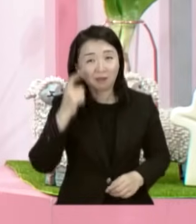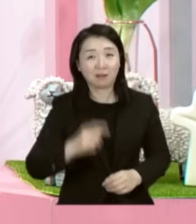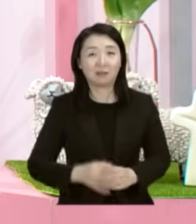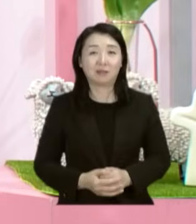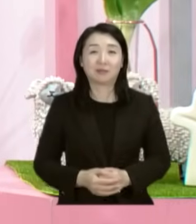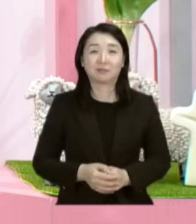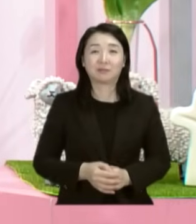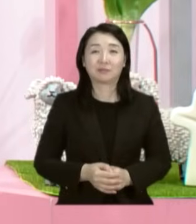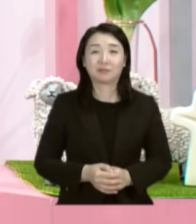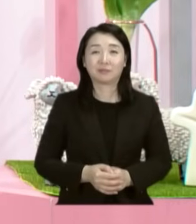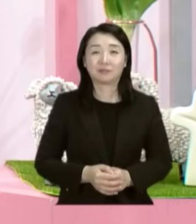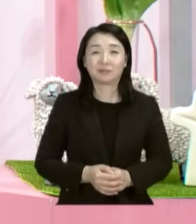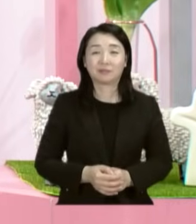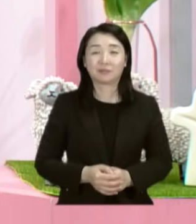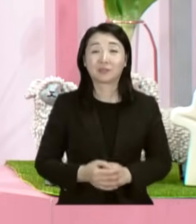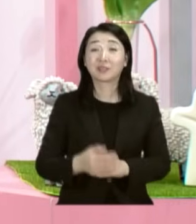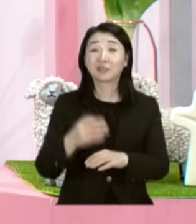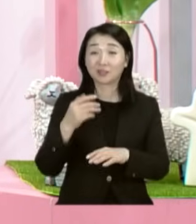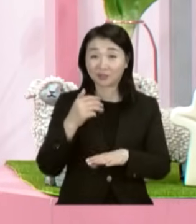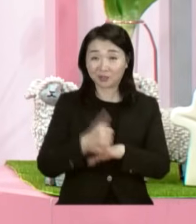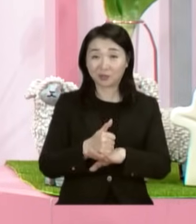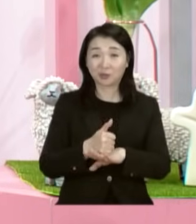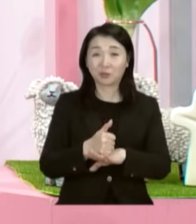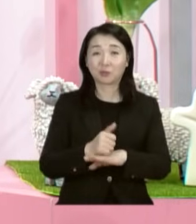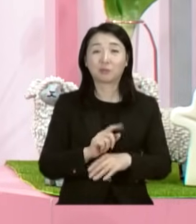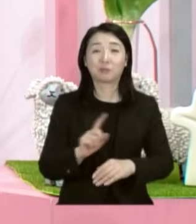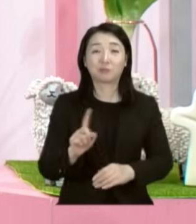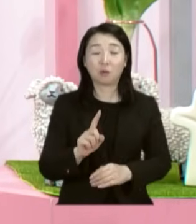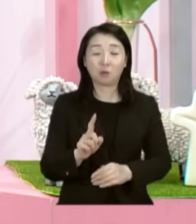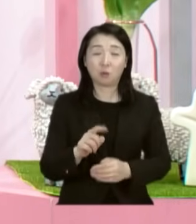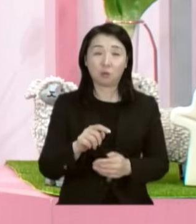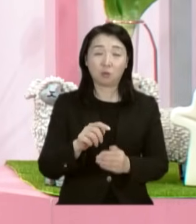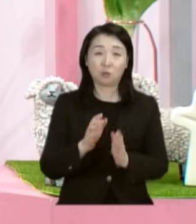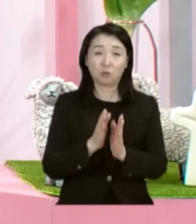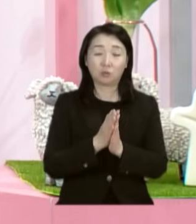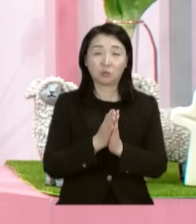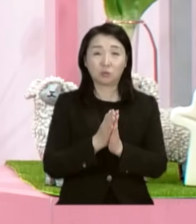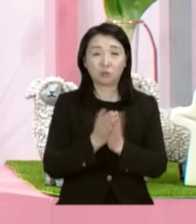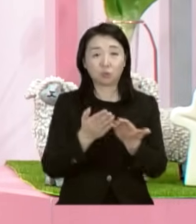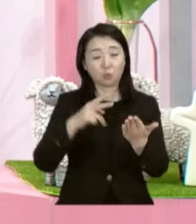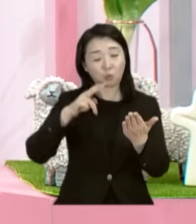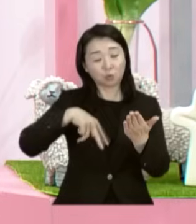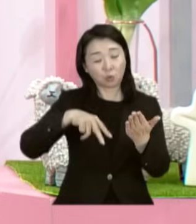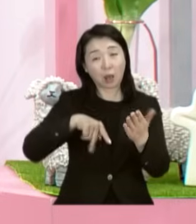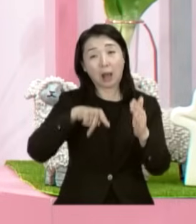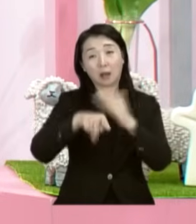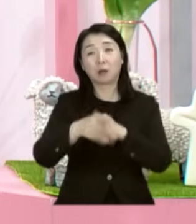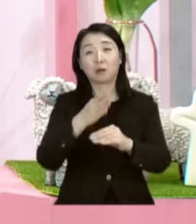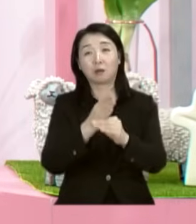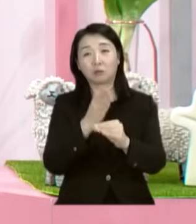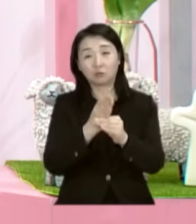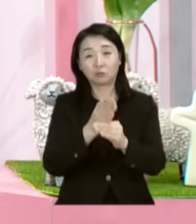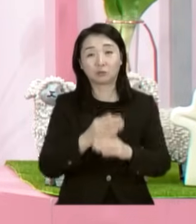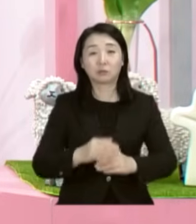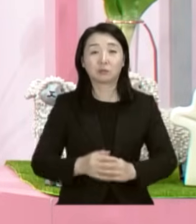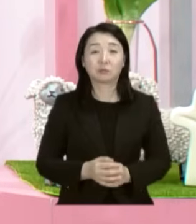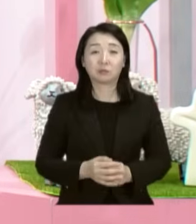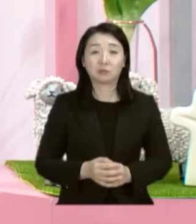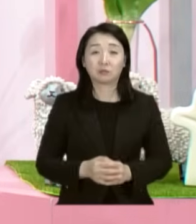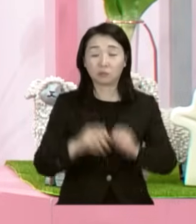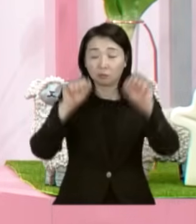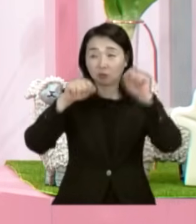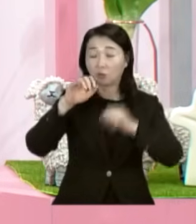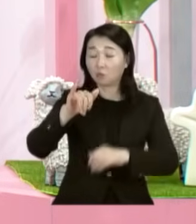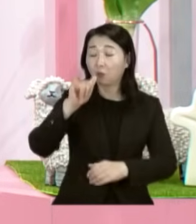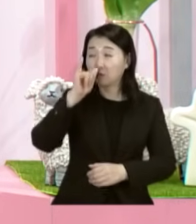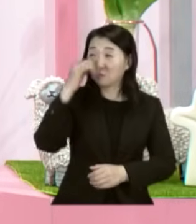싶다 그래서 그런 마음을 갖고 있다가 이제 도서관을 가는 길이었어요 대학생이니까 이제 도서관을 가는 길에